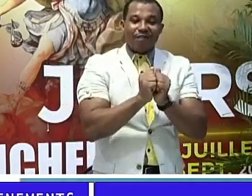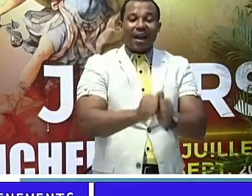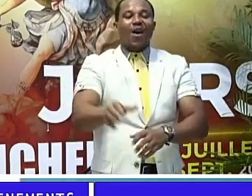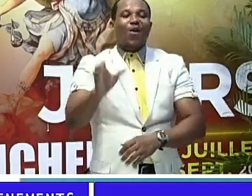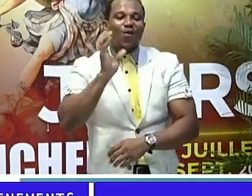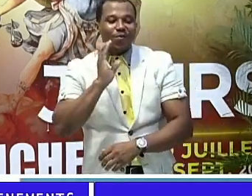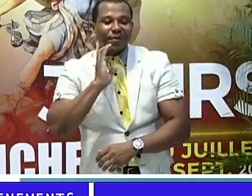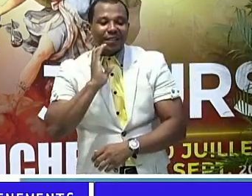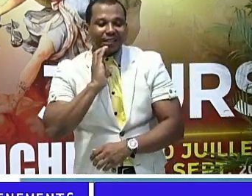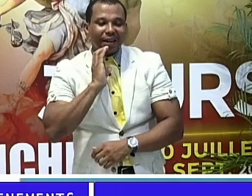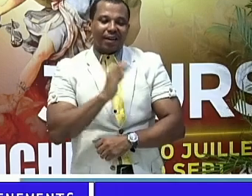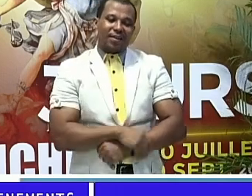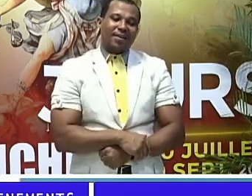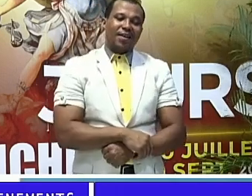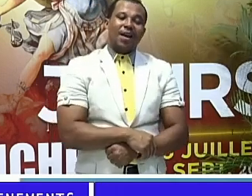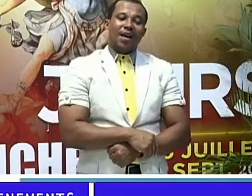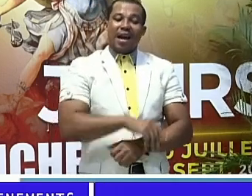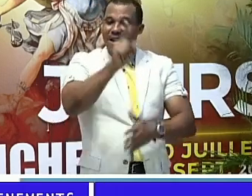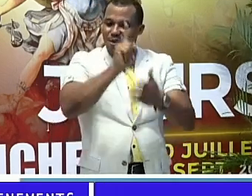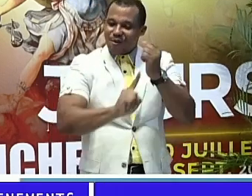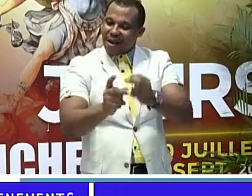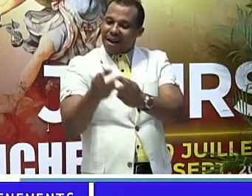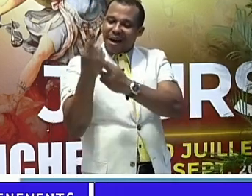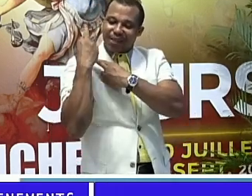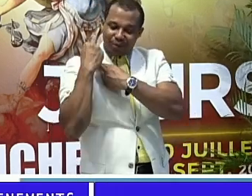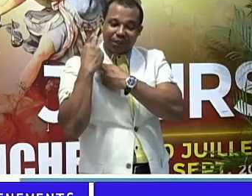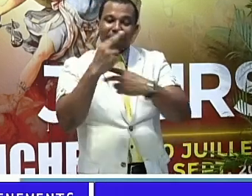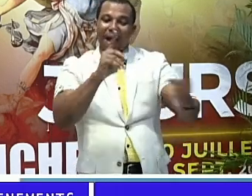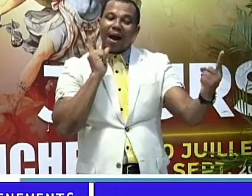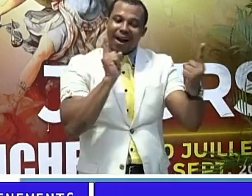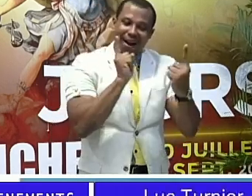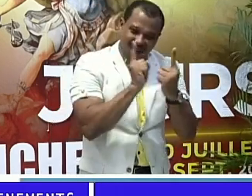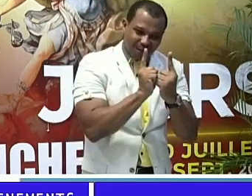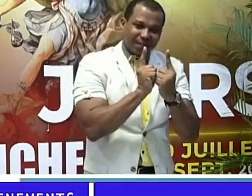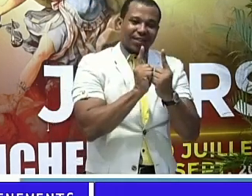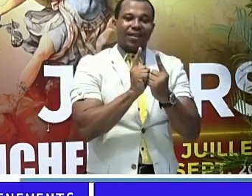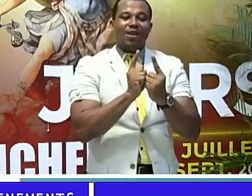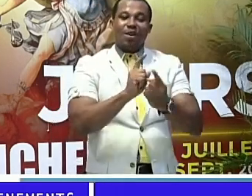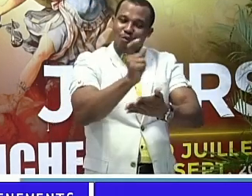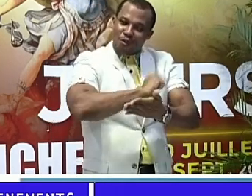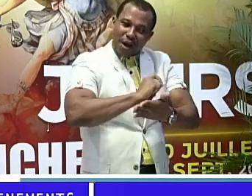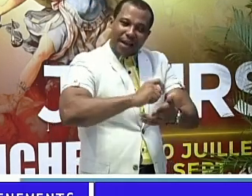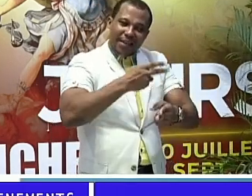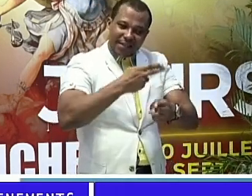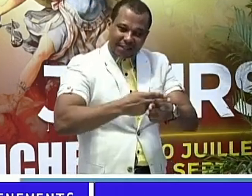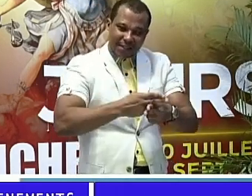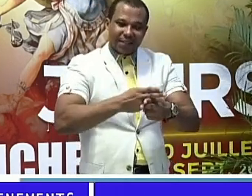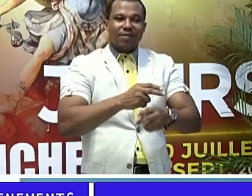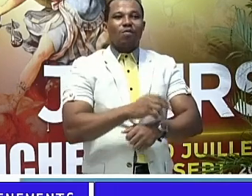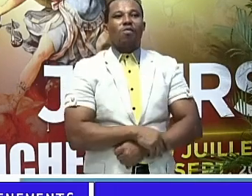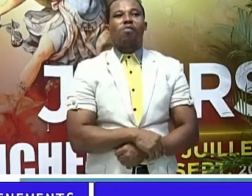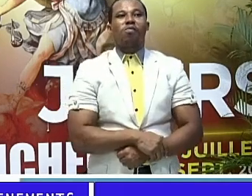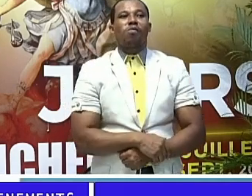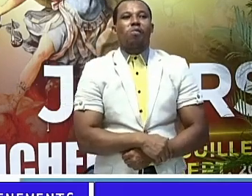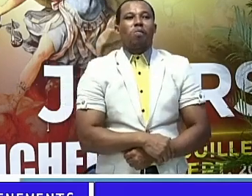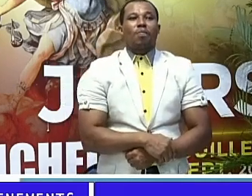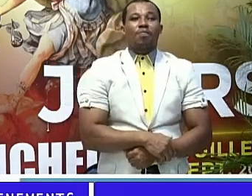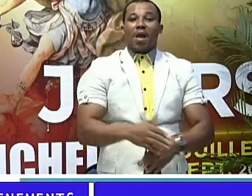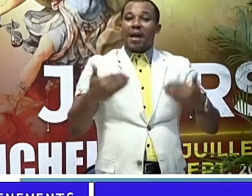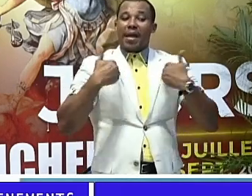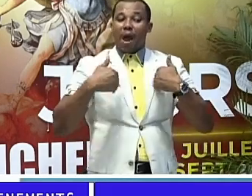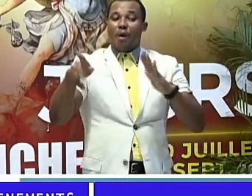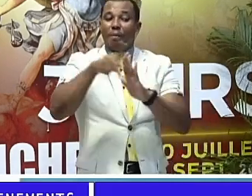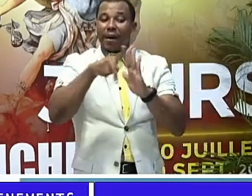faut que nous wè avec responsable yo ki la. Nous sommes capables de faire ça, Frère Maxime. Et puis, désormais, un petit principe m'a pas